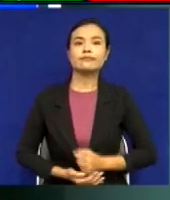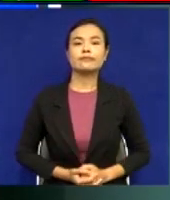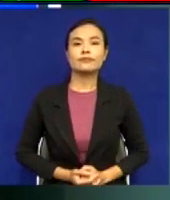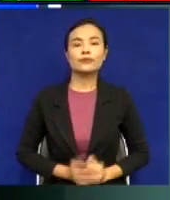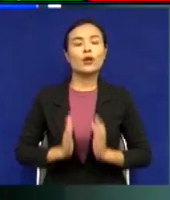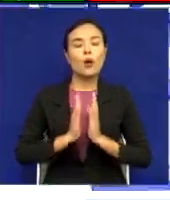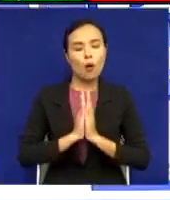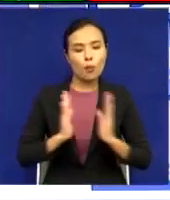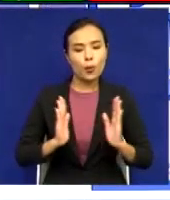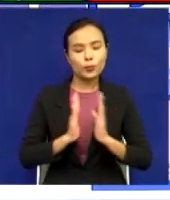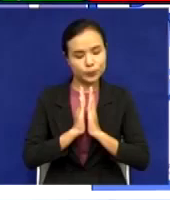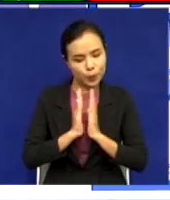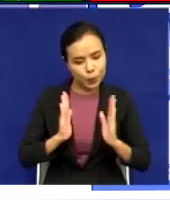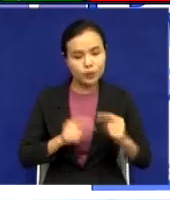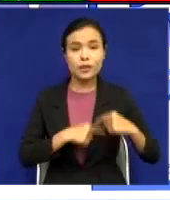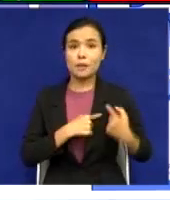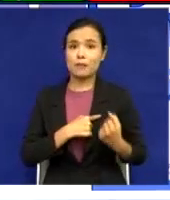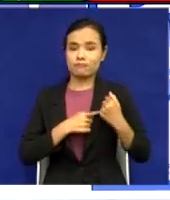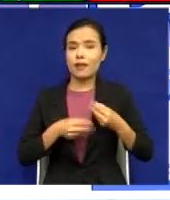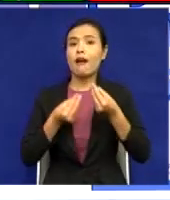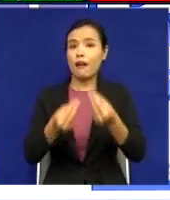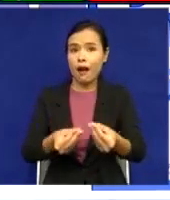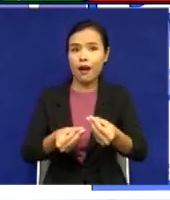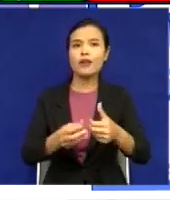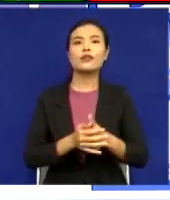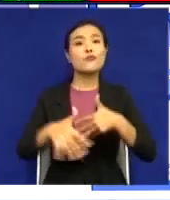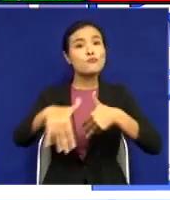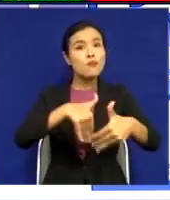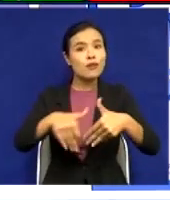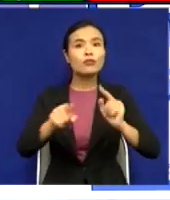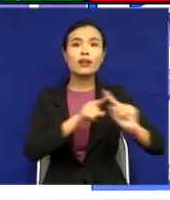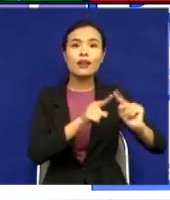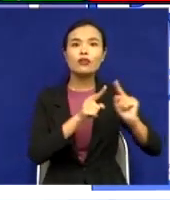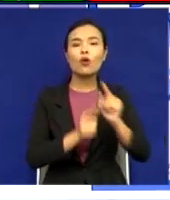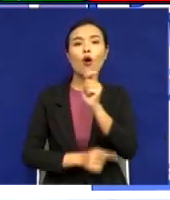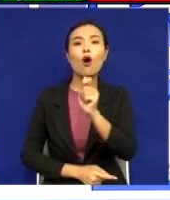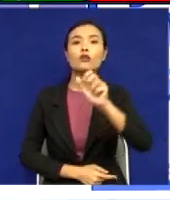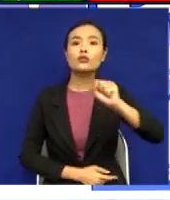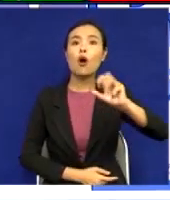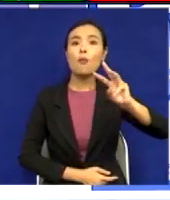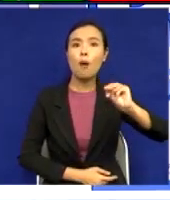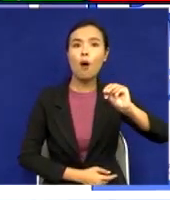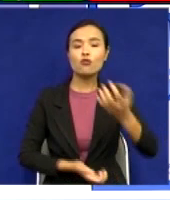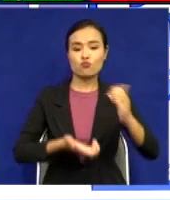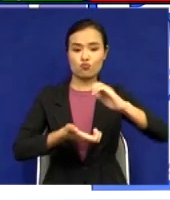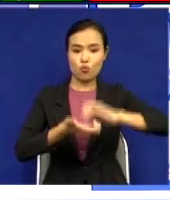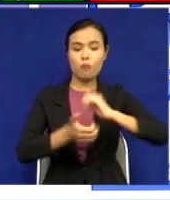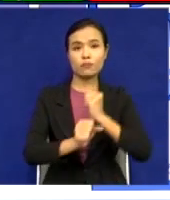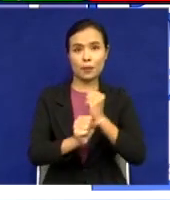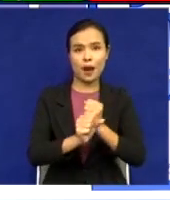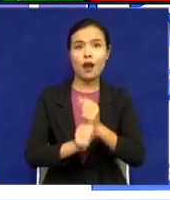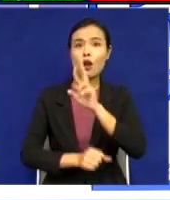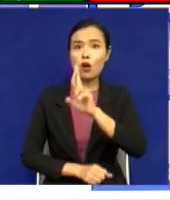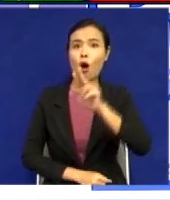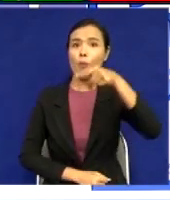อบคุณนะครับแล้วก็ให้กำลังใจกับพี่น้องอสมทั่วประเทศร่วมกับรพ.ส.ต.และที่สำคัญก็คือว่า